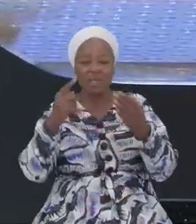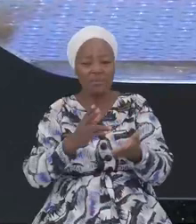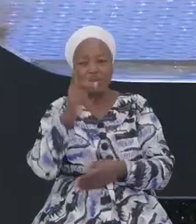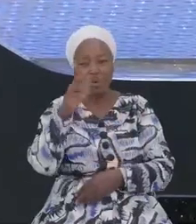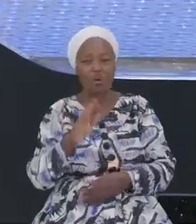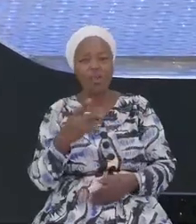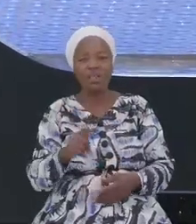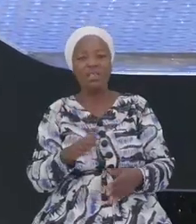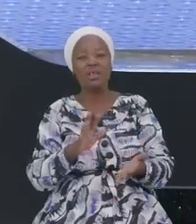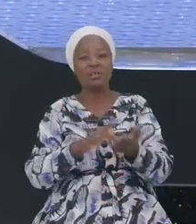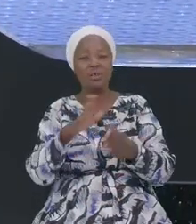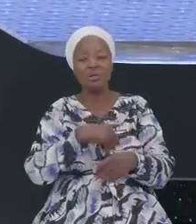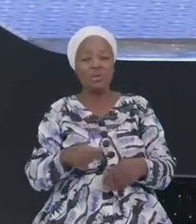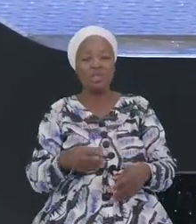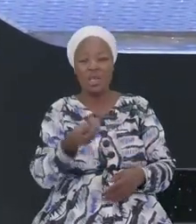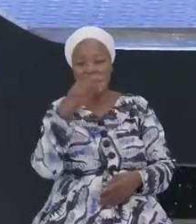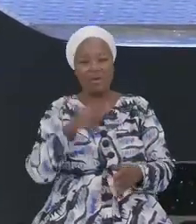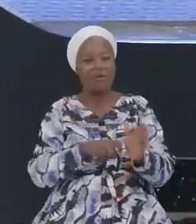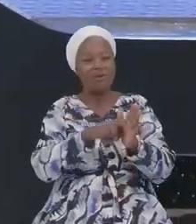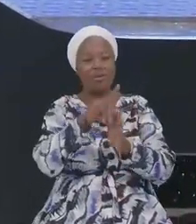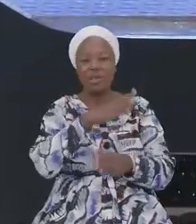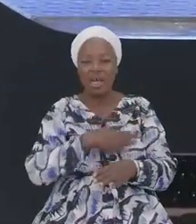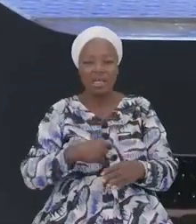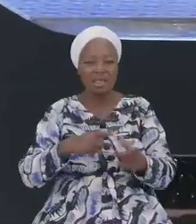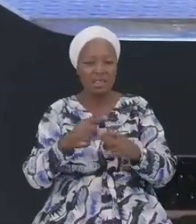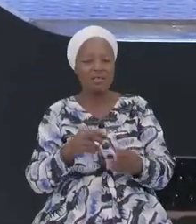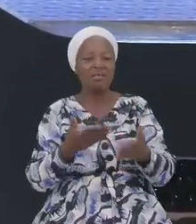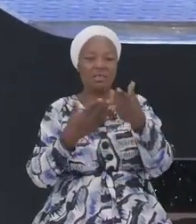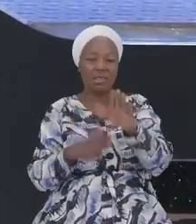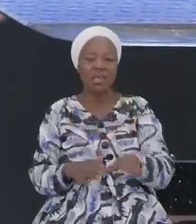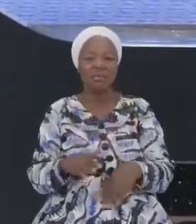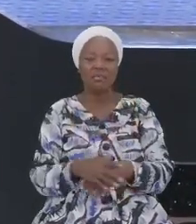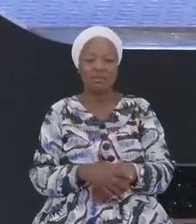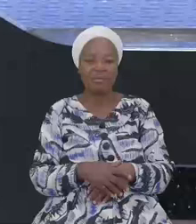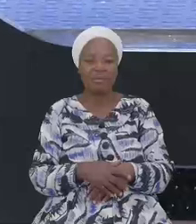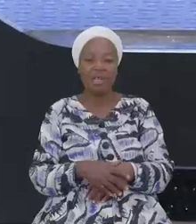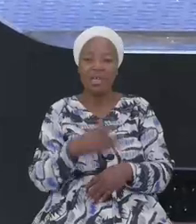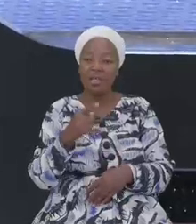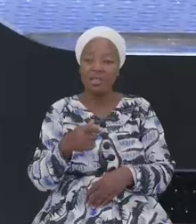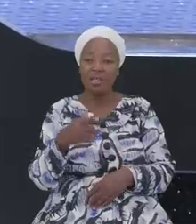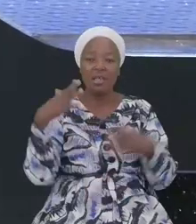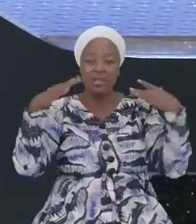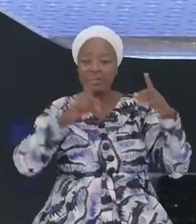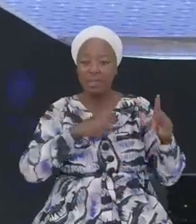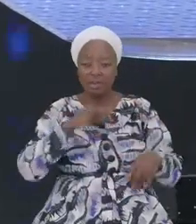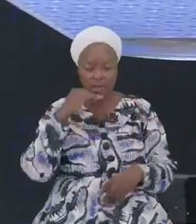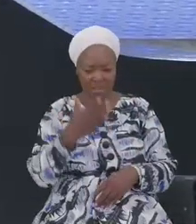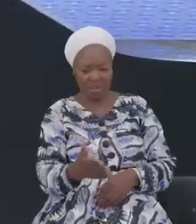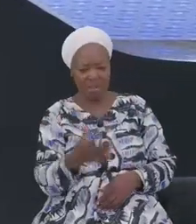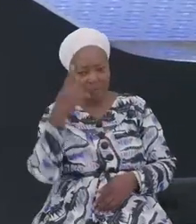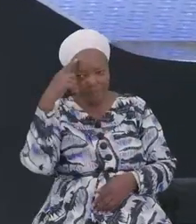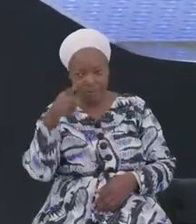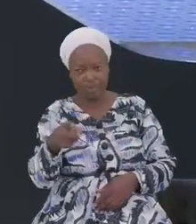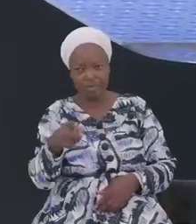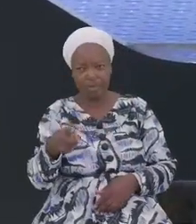il expira, rongé de vers. L'ange de l'Éternel est présent pour toi. Pour